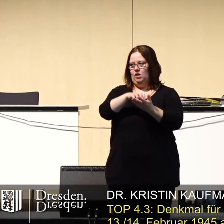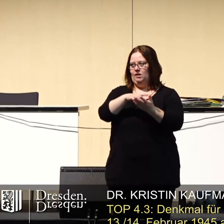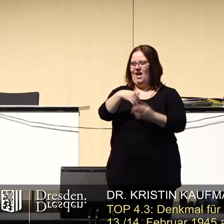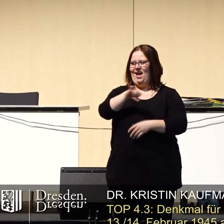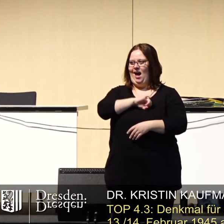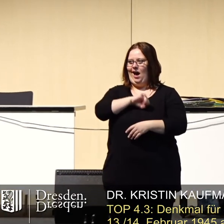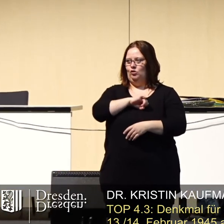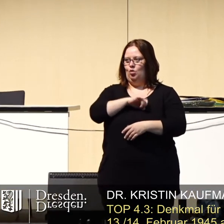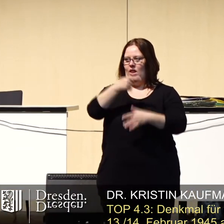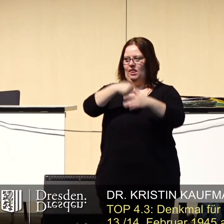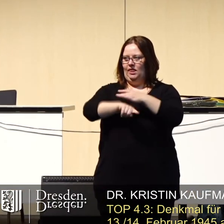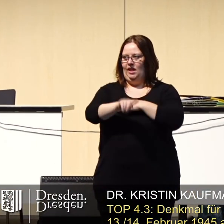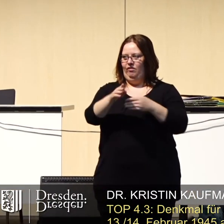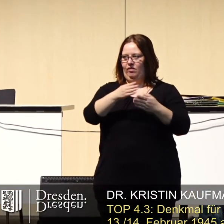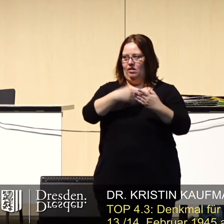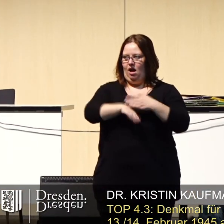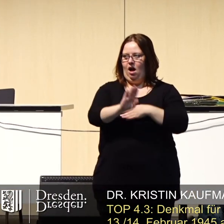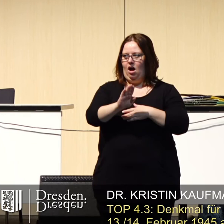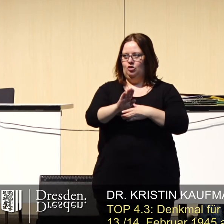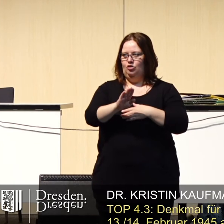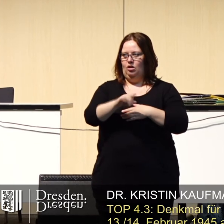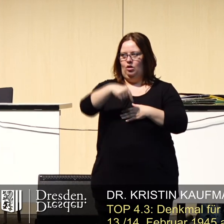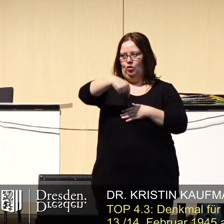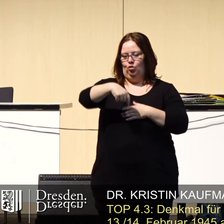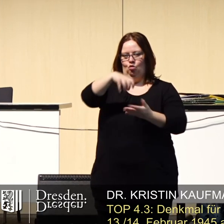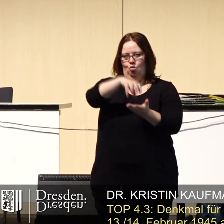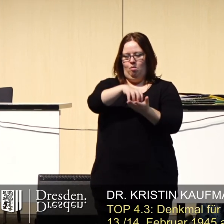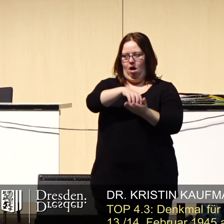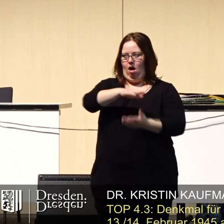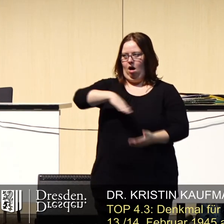Eigentümer der Tiefgarage, die Q-Park Operations GmbH,